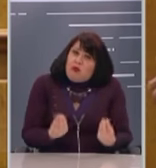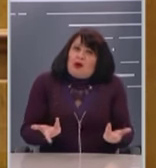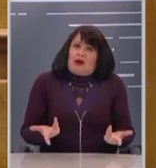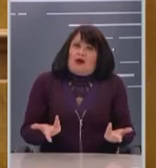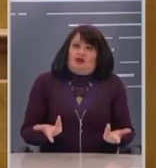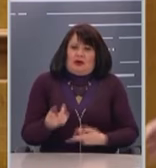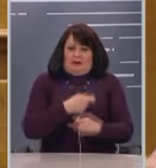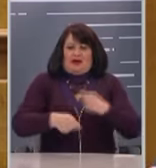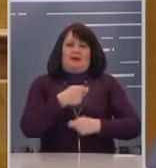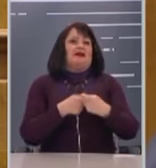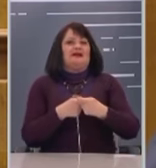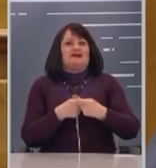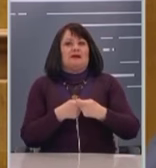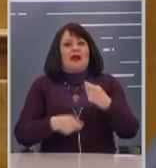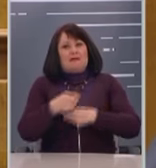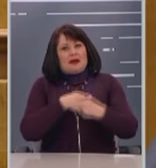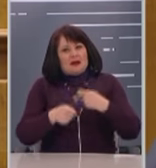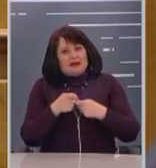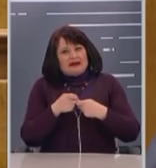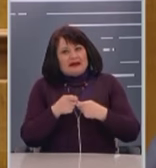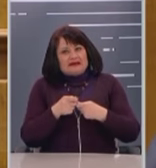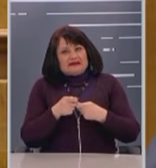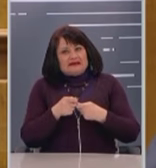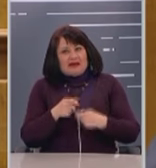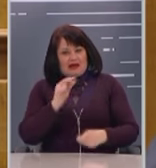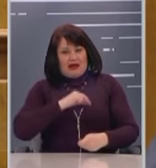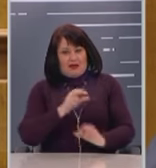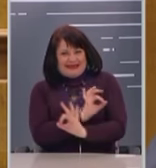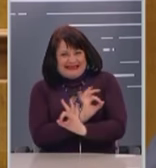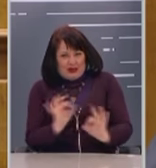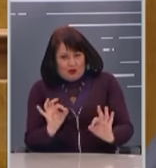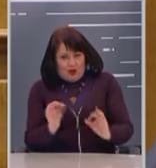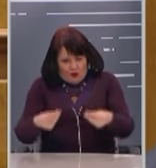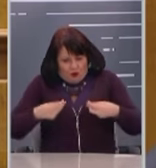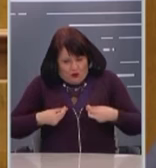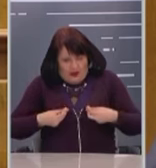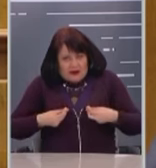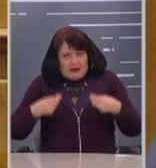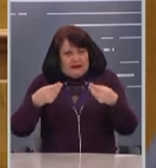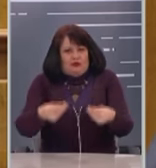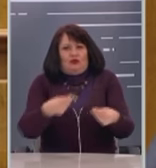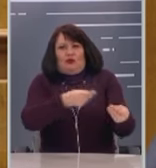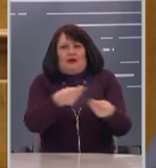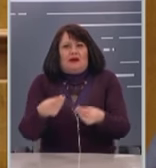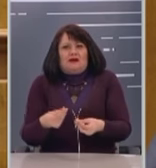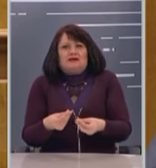δίνετε επιχειρήσεις οι οποίες έχουν δεδομένο κέρδος και να τις δίνετε